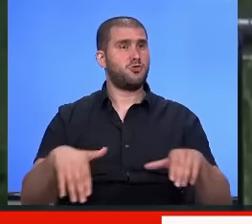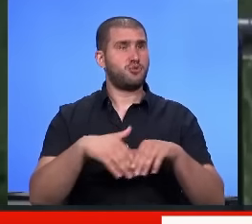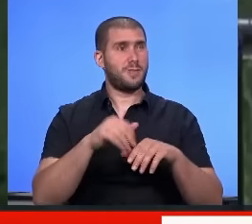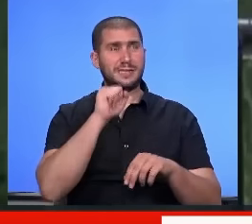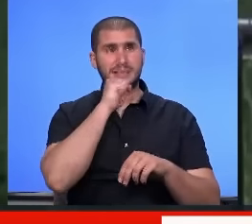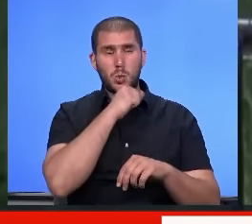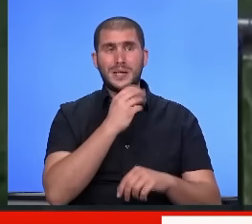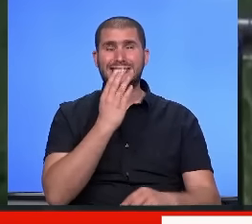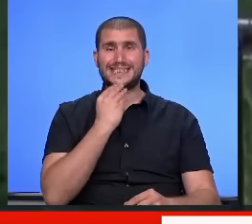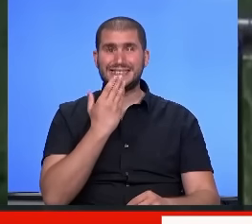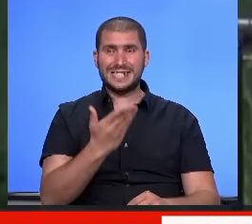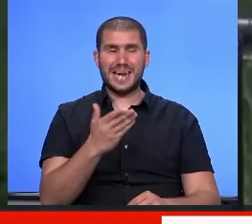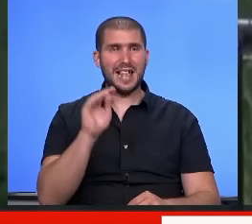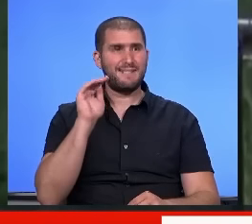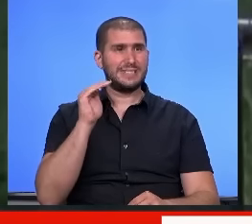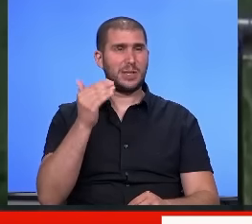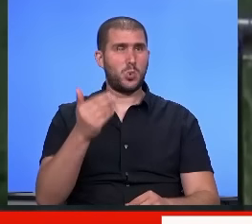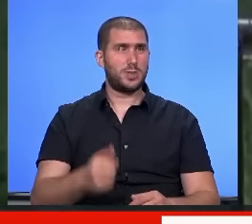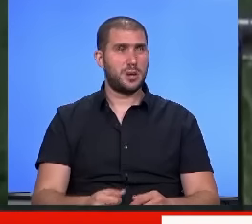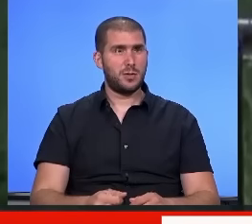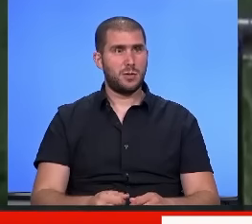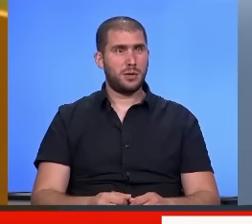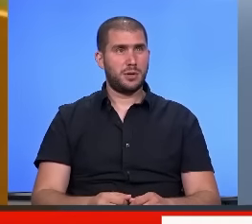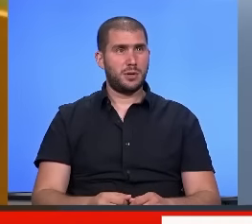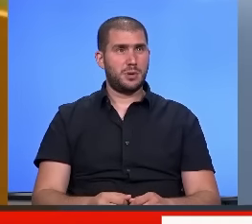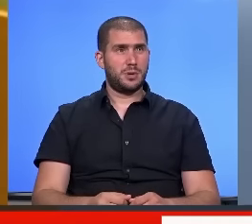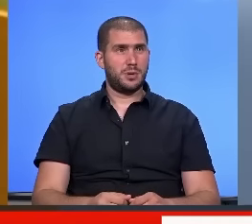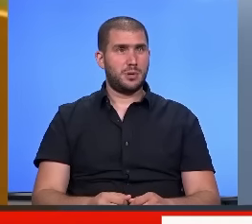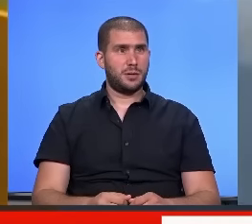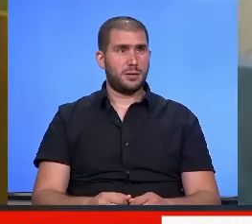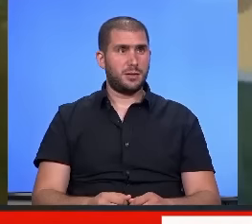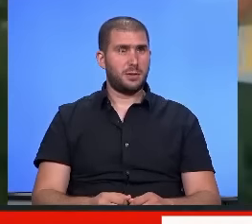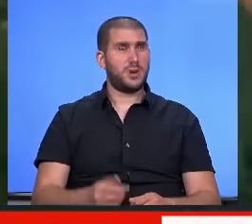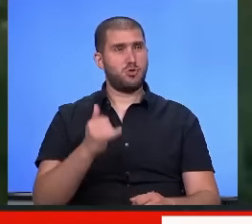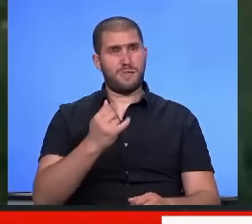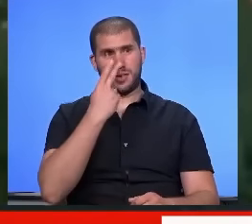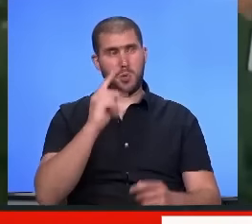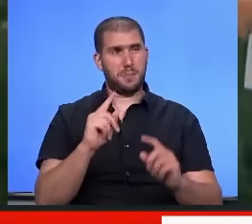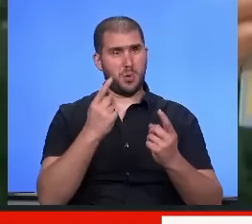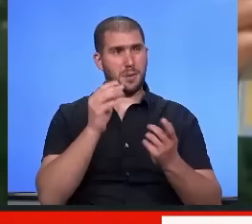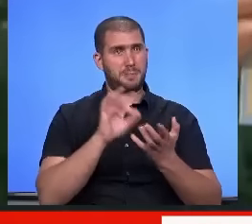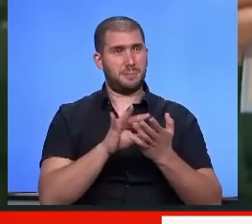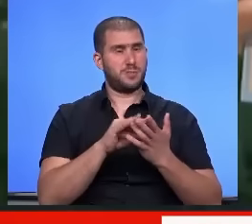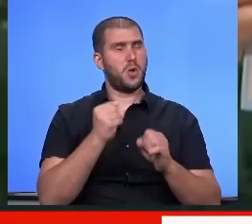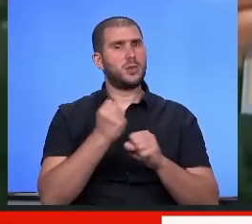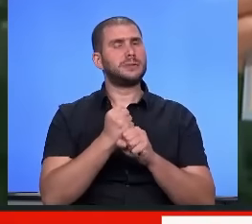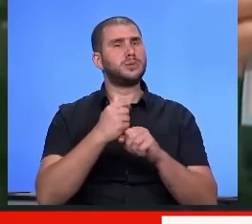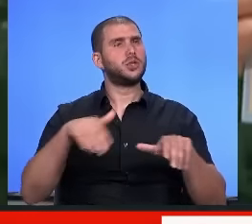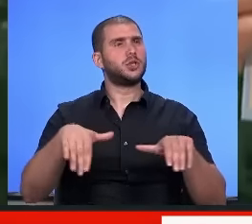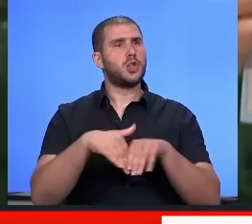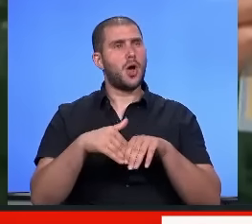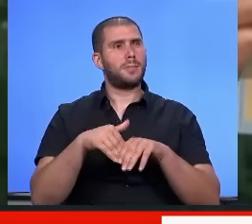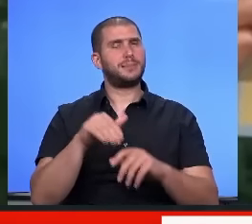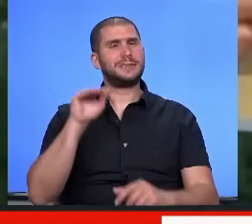peace between Israel and Saudi Arabia. Now look at what happens when we make